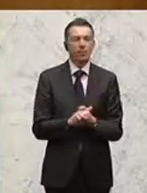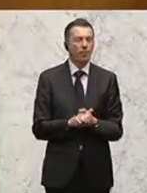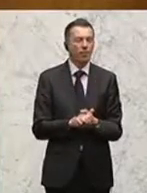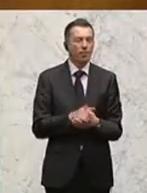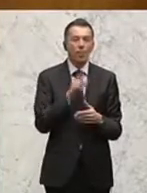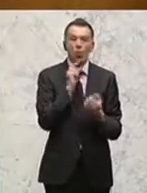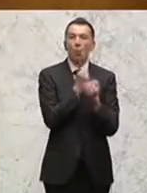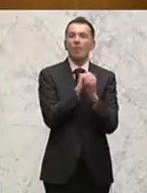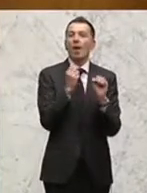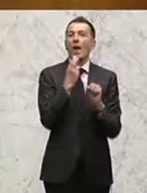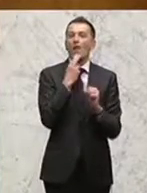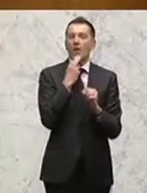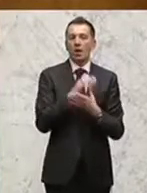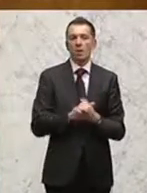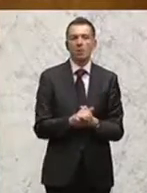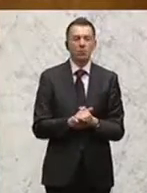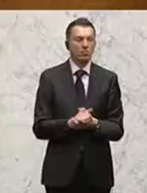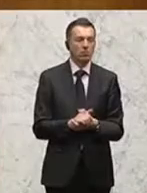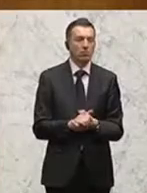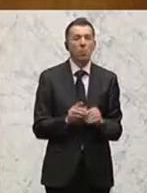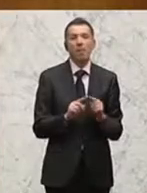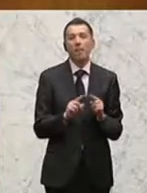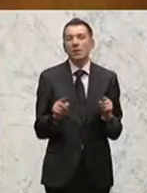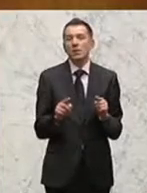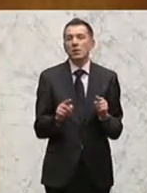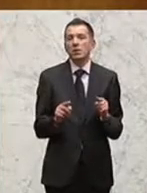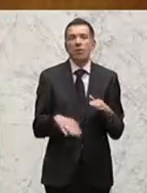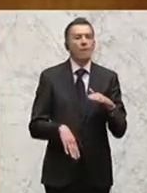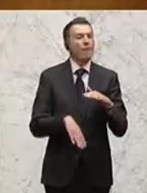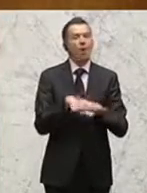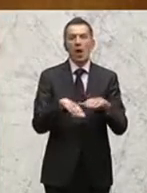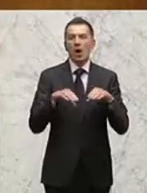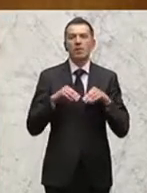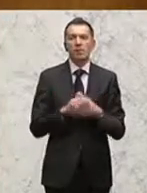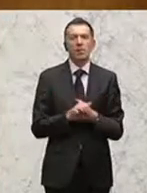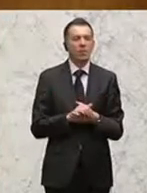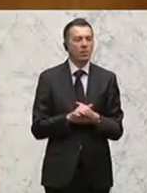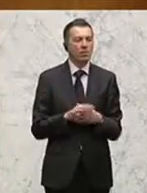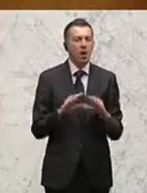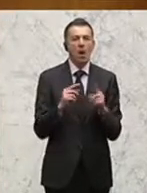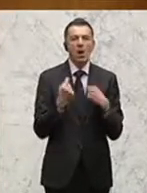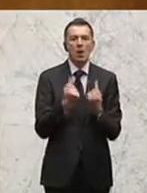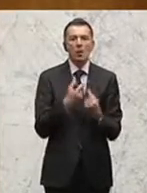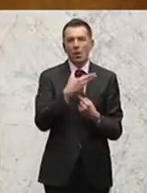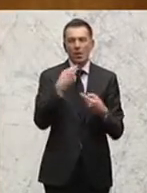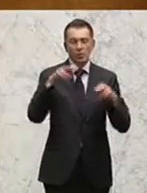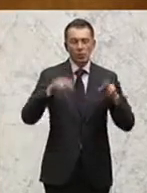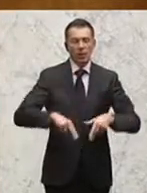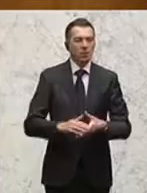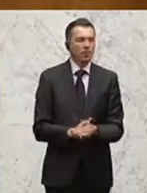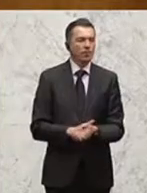nur auf Freiwilligkeit beruhen kann, bis hin zur vollen Akzeptanz all unserer